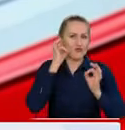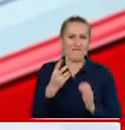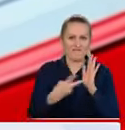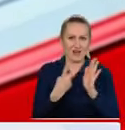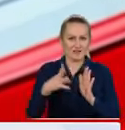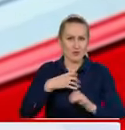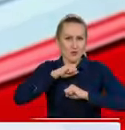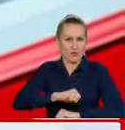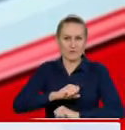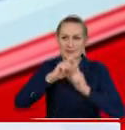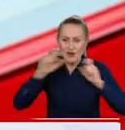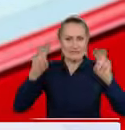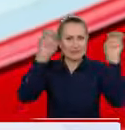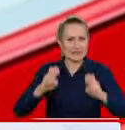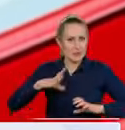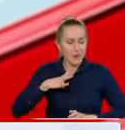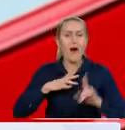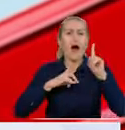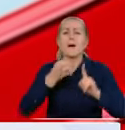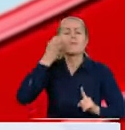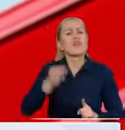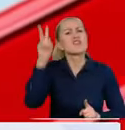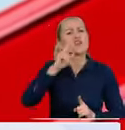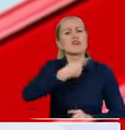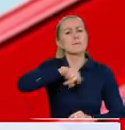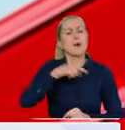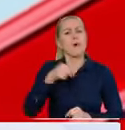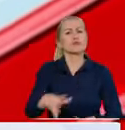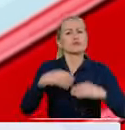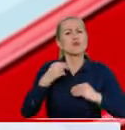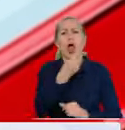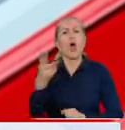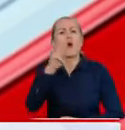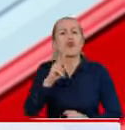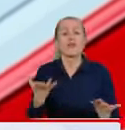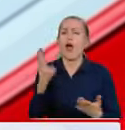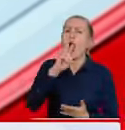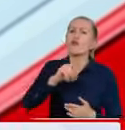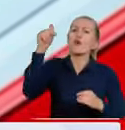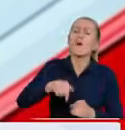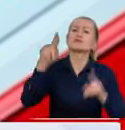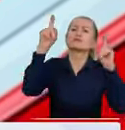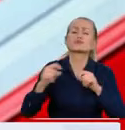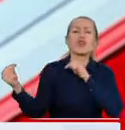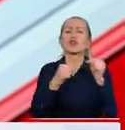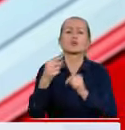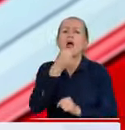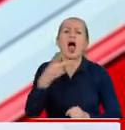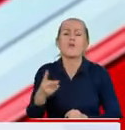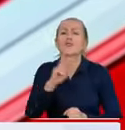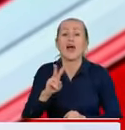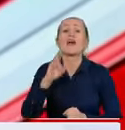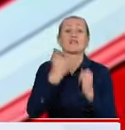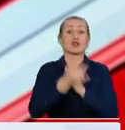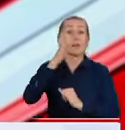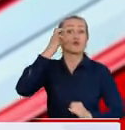w czasach kryzysu. Pytanie, kiedy powinniśmy przyjąć euro? Ja przede wszystkim powiem tak, kiedy powinniśmy zacząć dyskusję o euro? Wtedy, kiedy będzie to w interesie